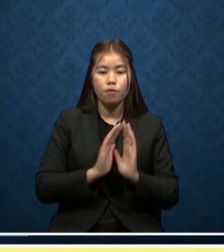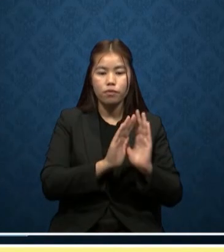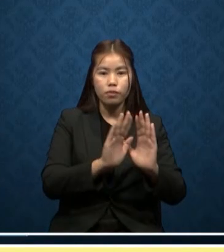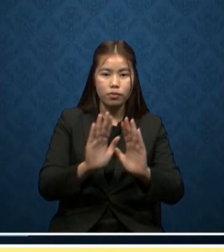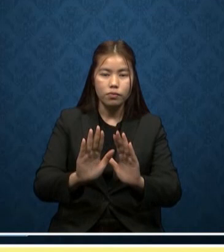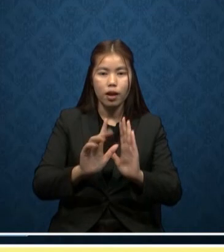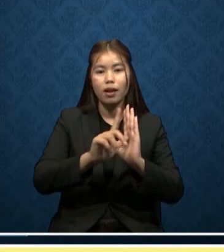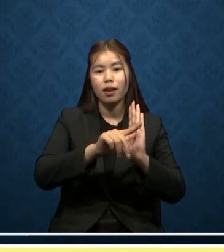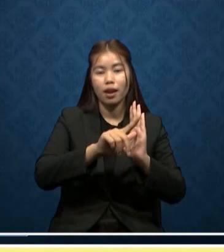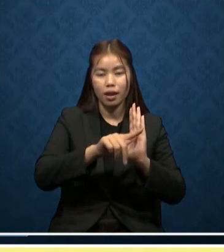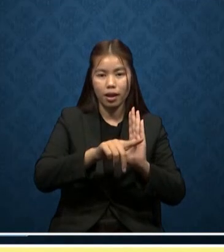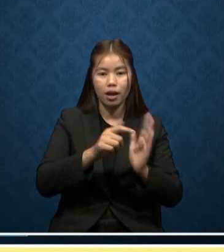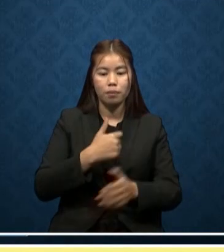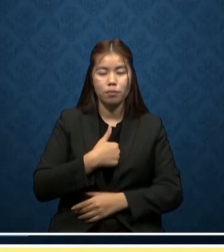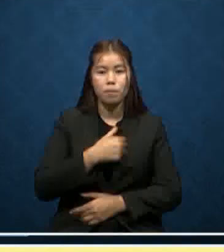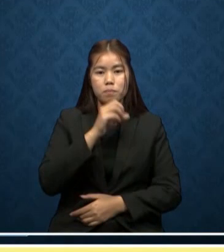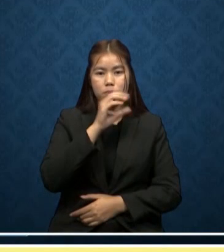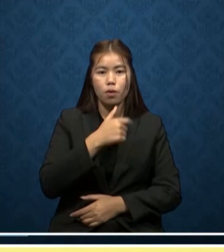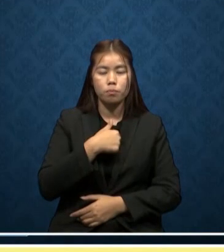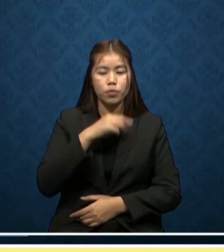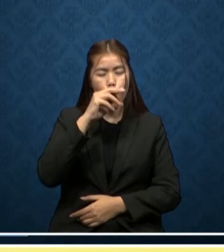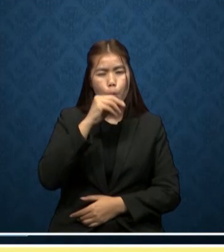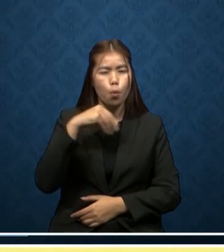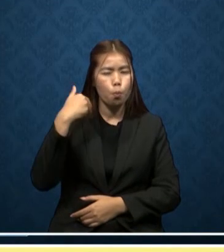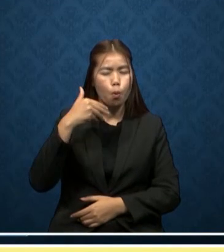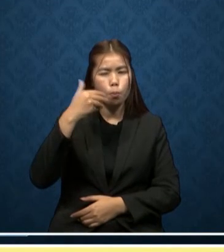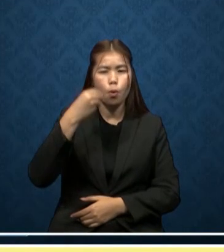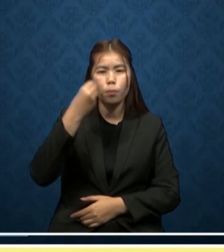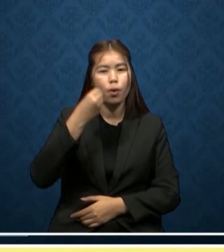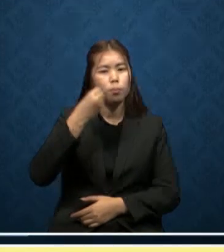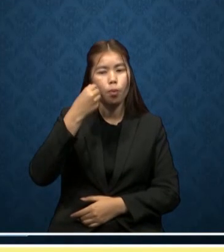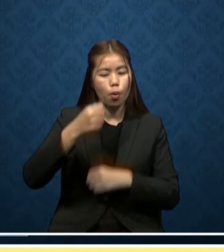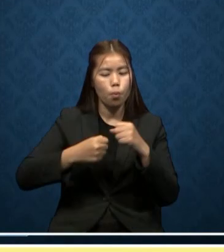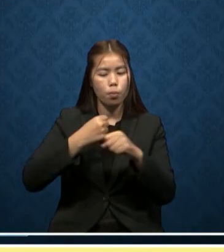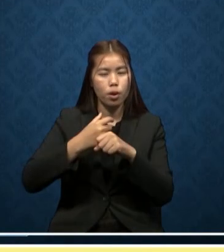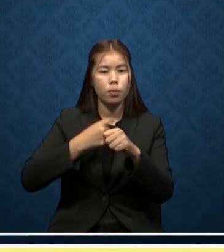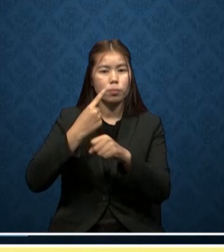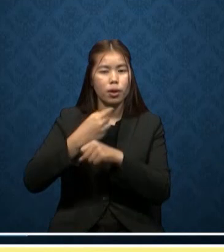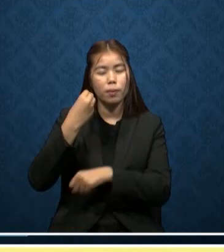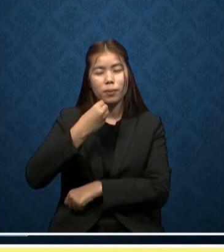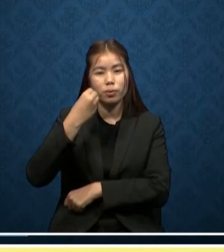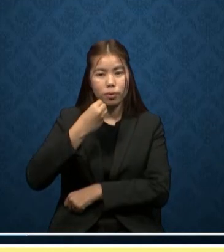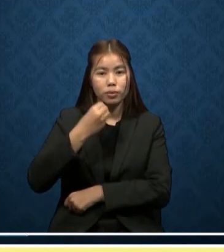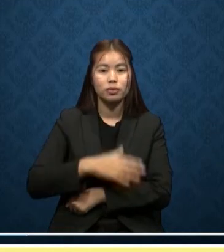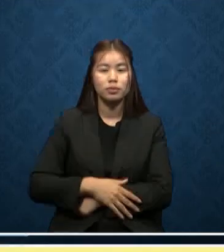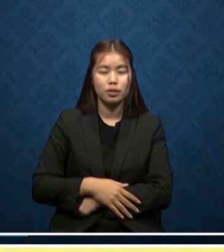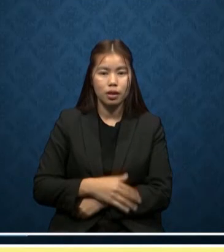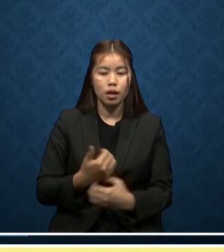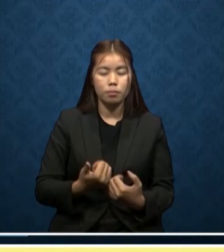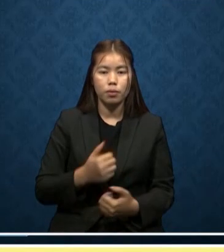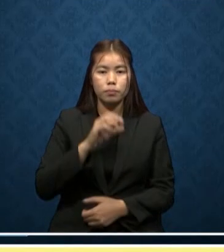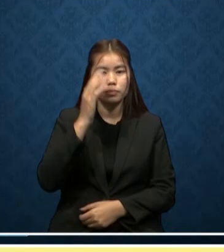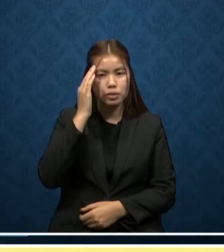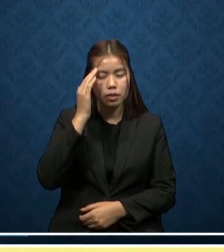พัาสกตชาติผมได้พูดเรื่องนี้มาหลายๆปีผมทราบดีว่าสภาพัฒเนี่ยหลังจากที่สั่ง